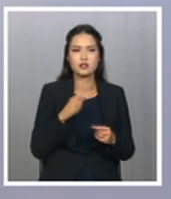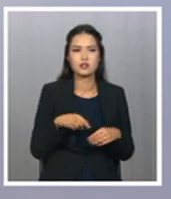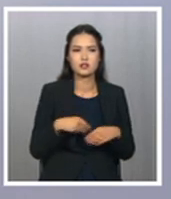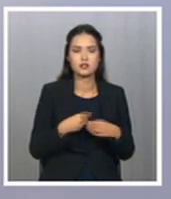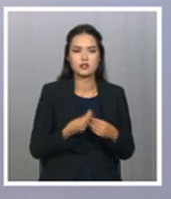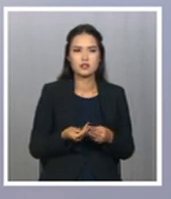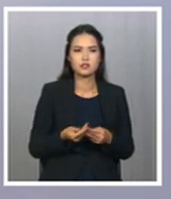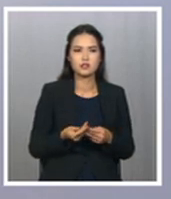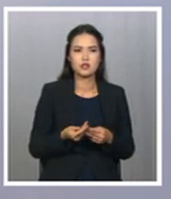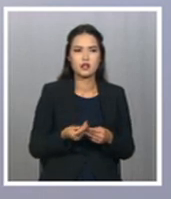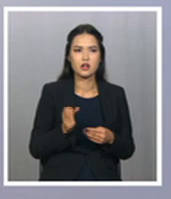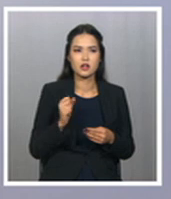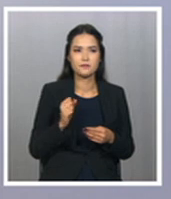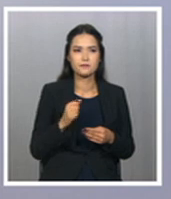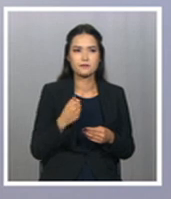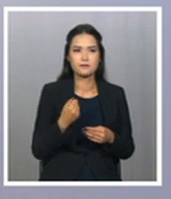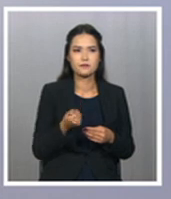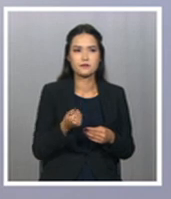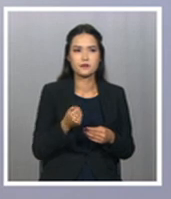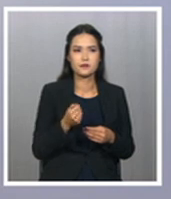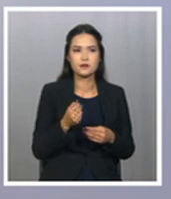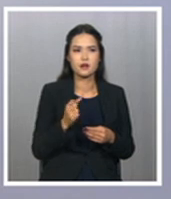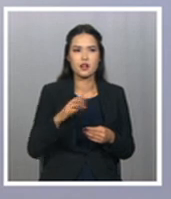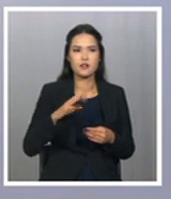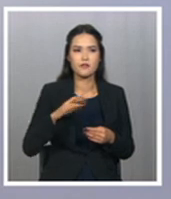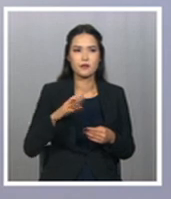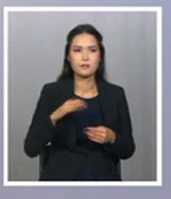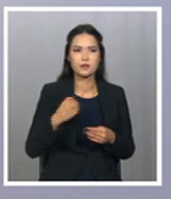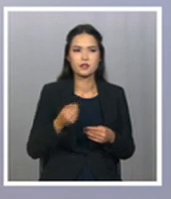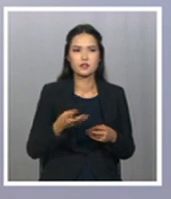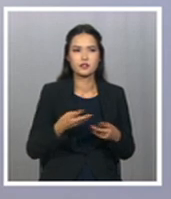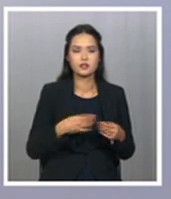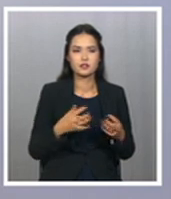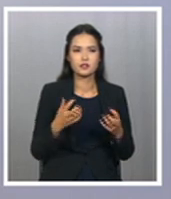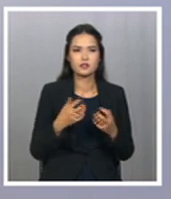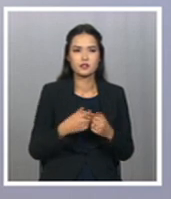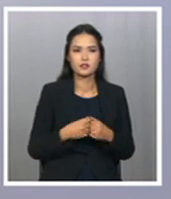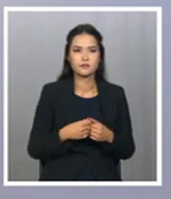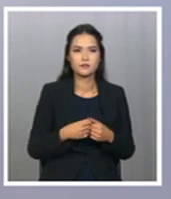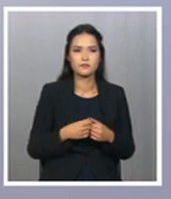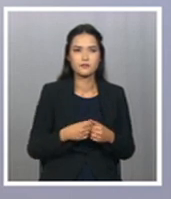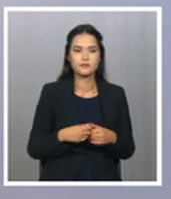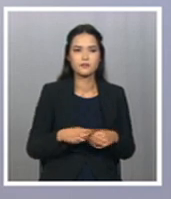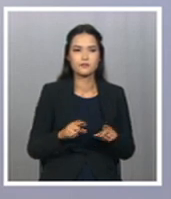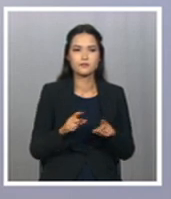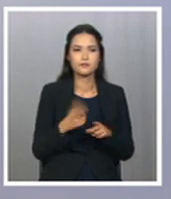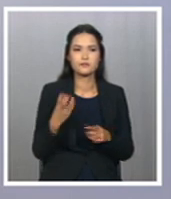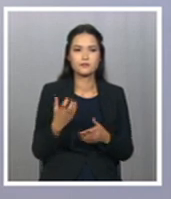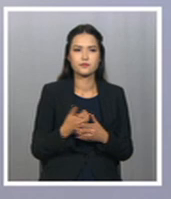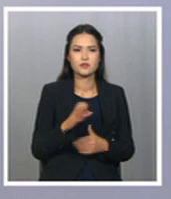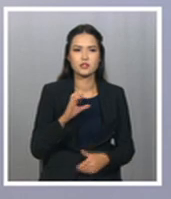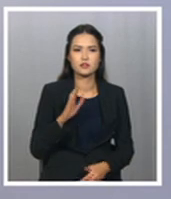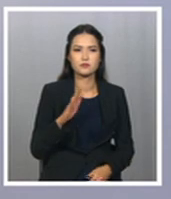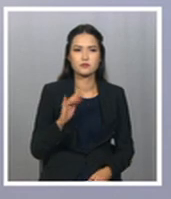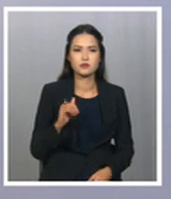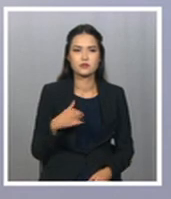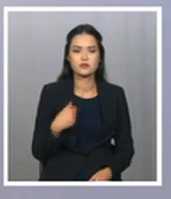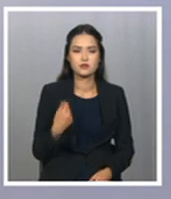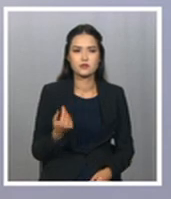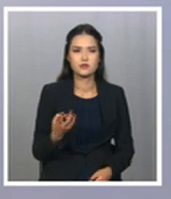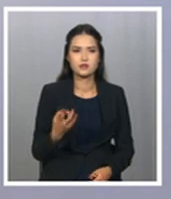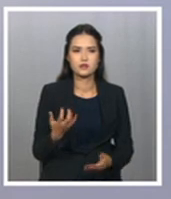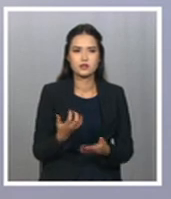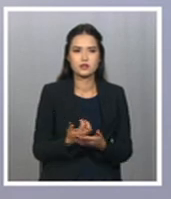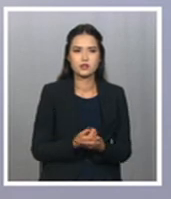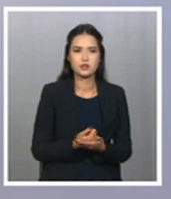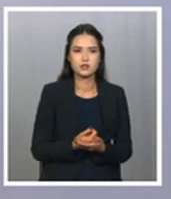де А қабырғасына қарсы жатқан альфа бұрышын белгілі деп есептейік. Демек біз С қабырғасын және бета гамма бұрыштарын